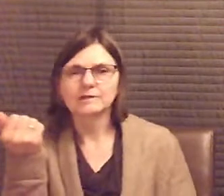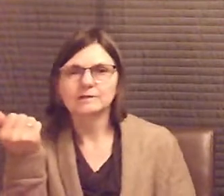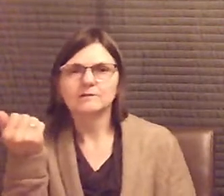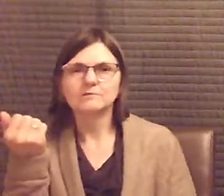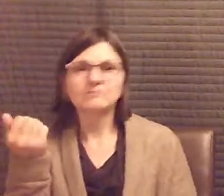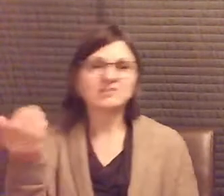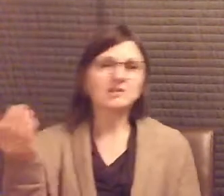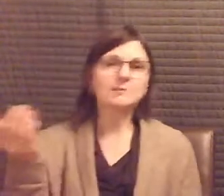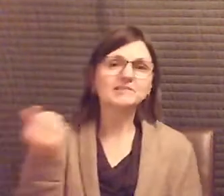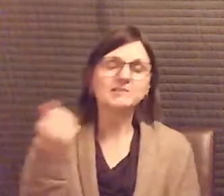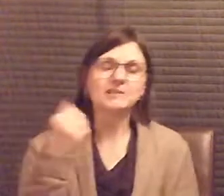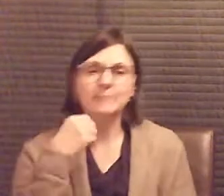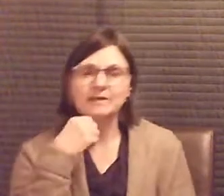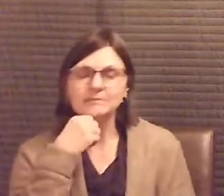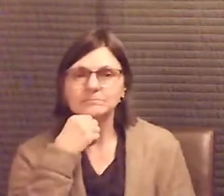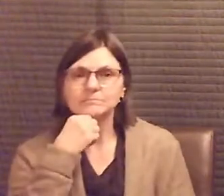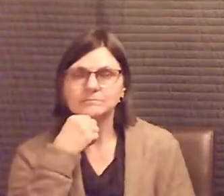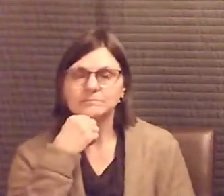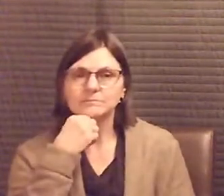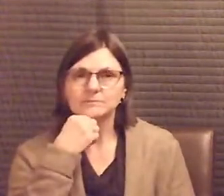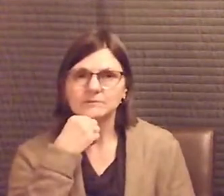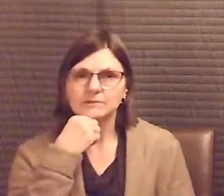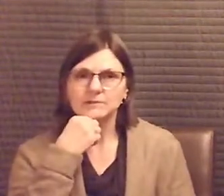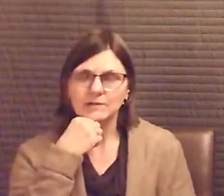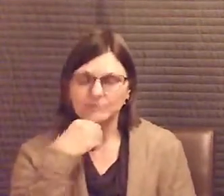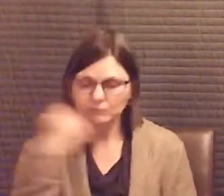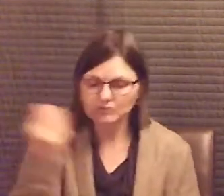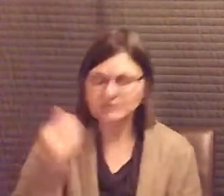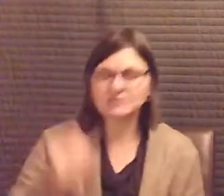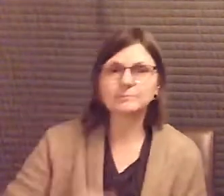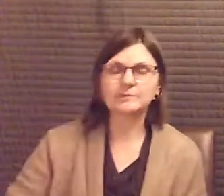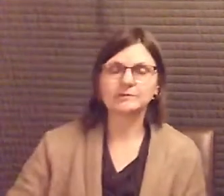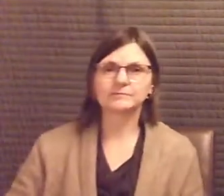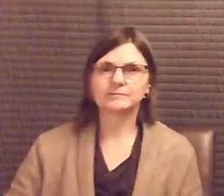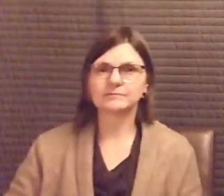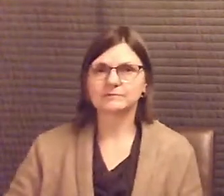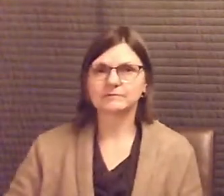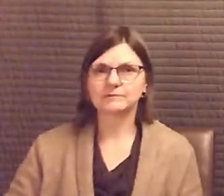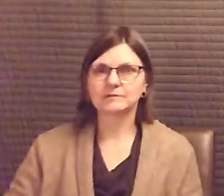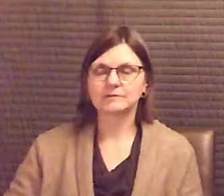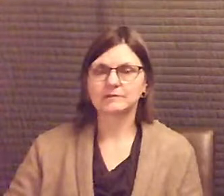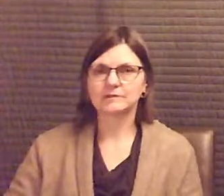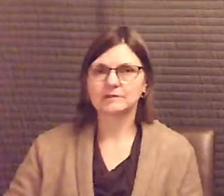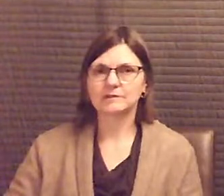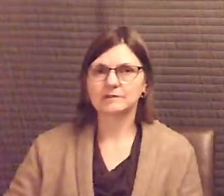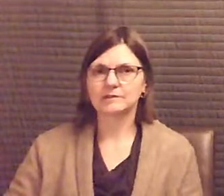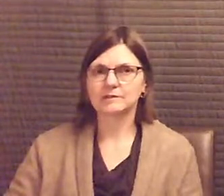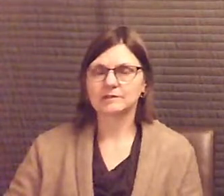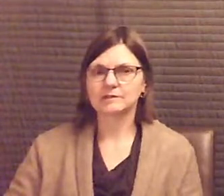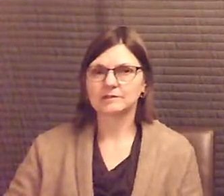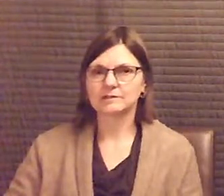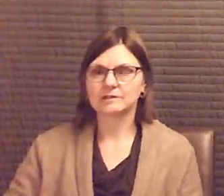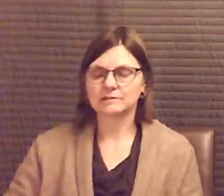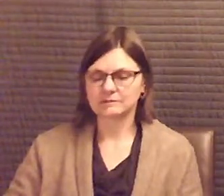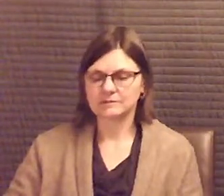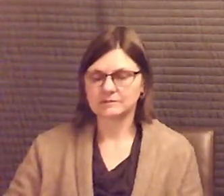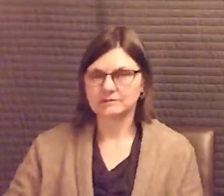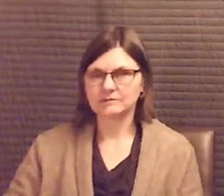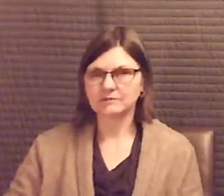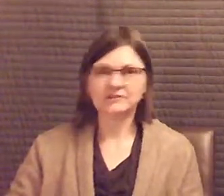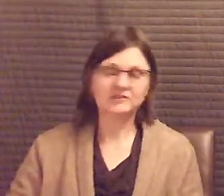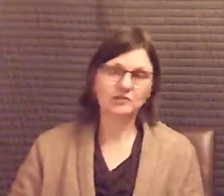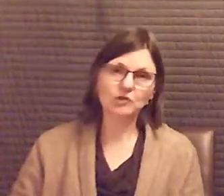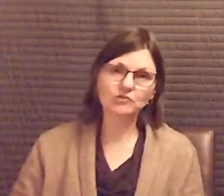draaien wie zich in deze dat ik ben jas kids de site met vroeg cindy sytemen dit was serieus lees